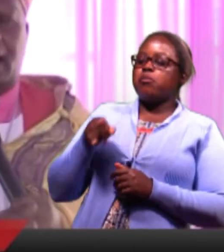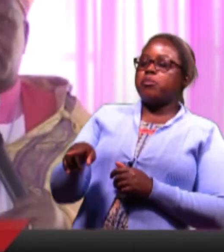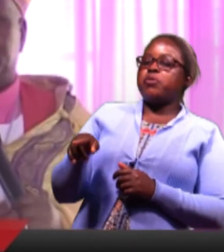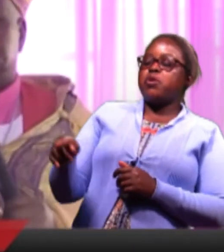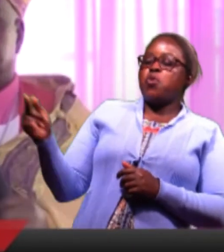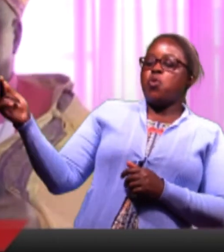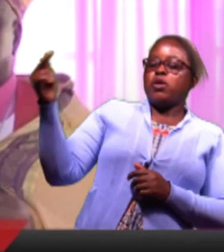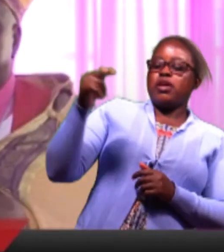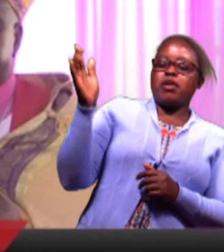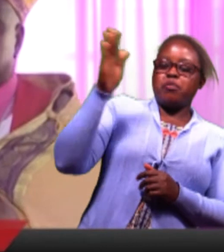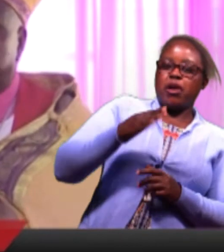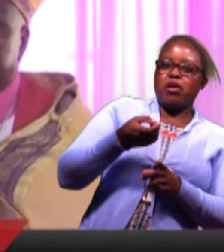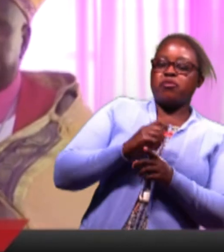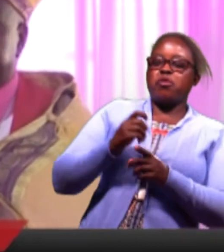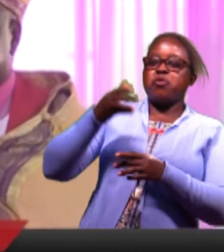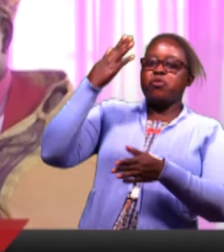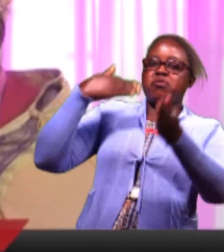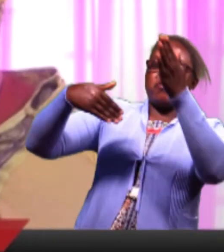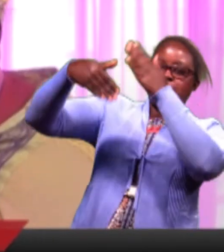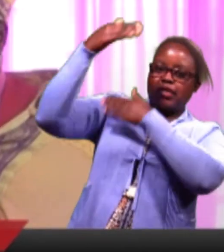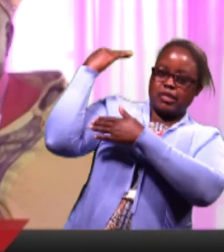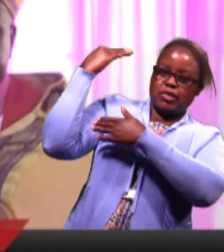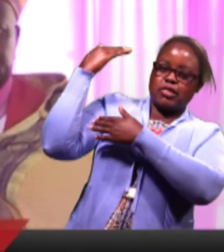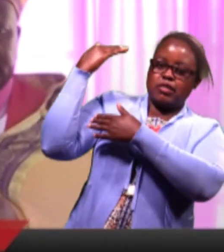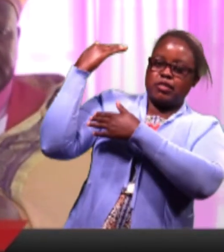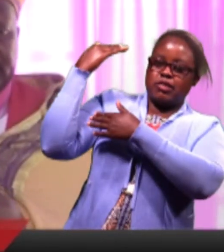alikuja nyumbani kutoka university